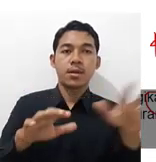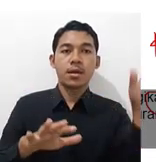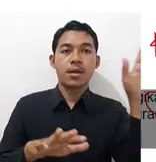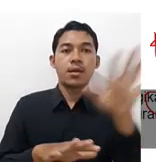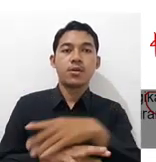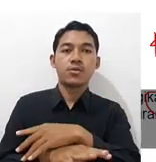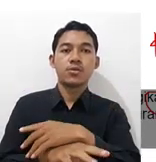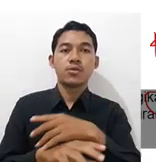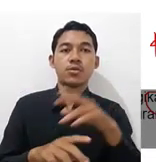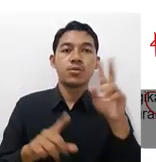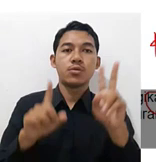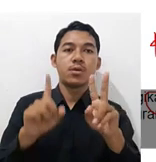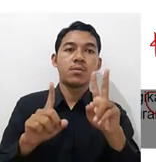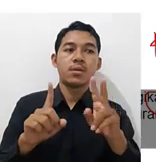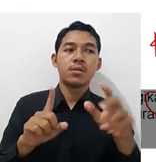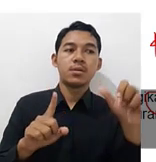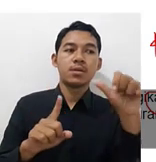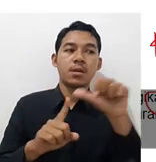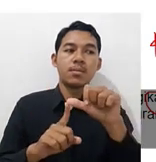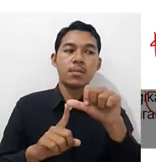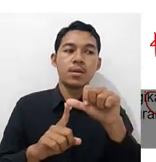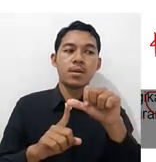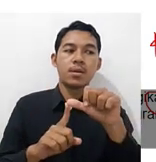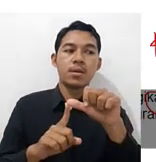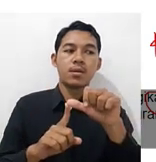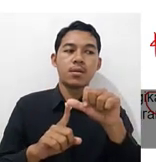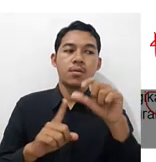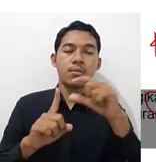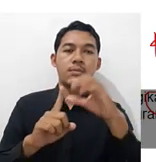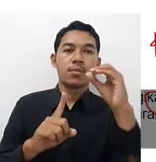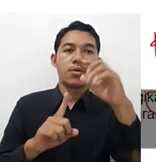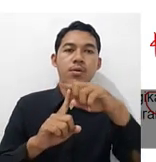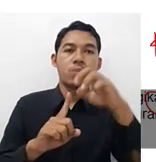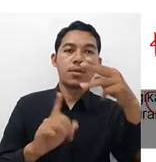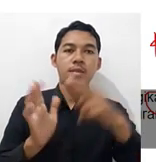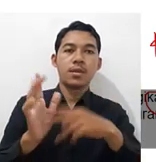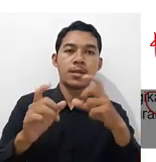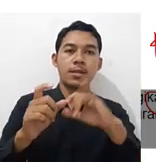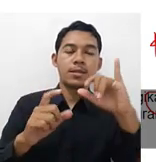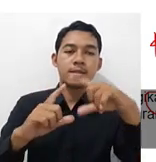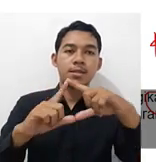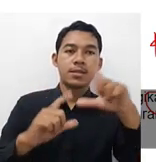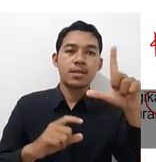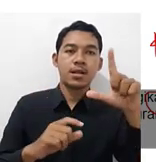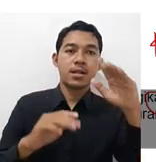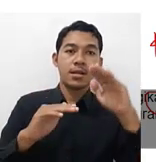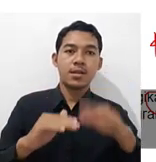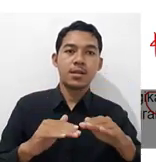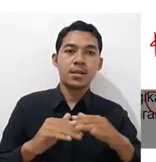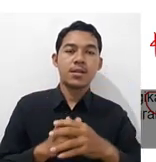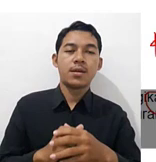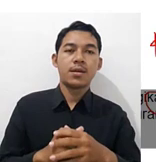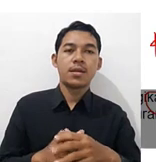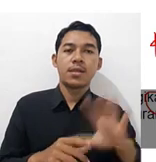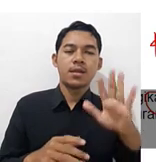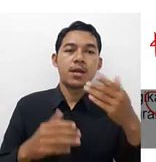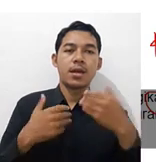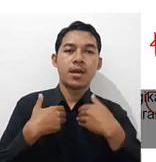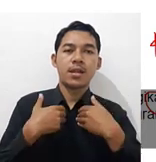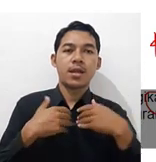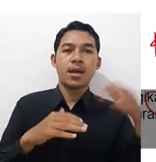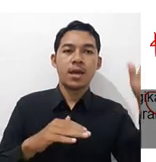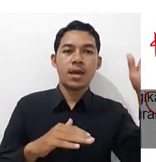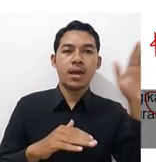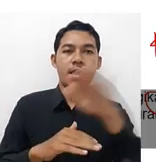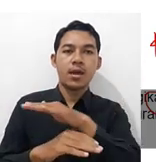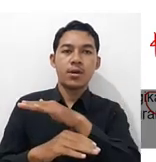dan nggak bisa sampai ke potensial rendah, mengakibatkan sama aja kayak nggak ada arus. Kalau rangkaian terbuka